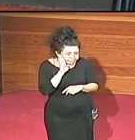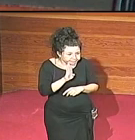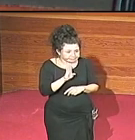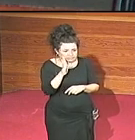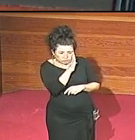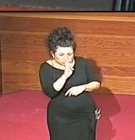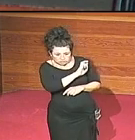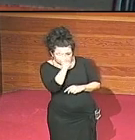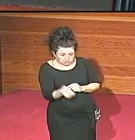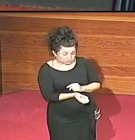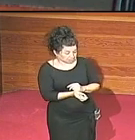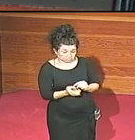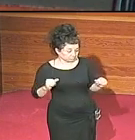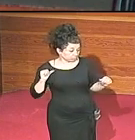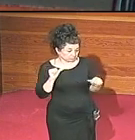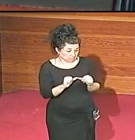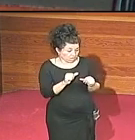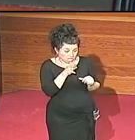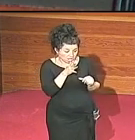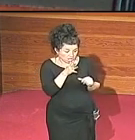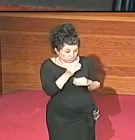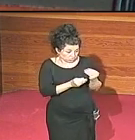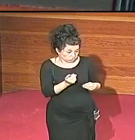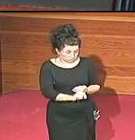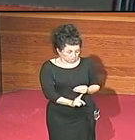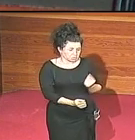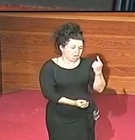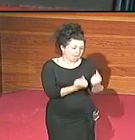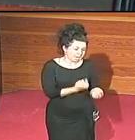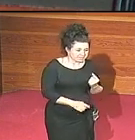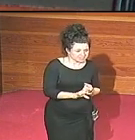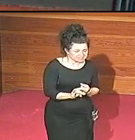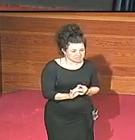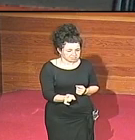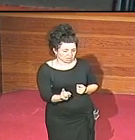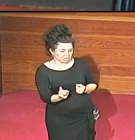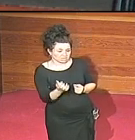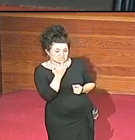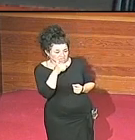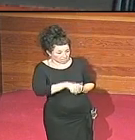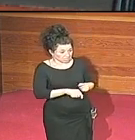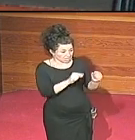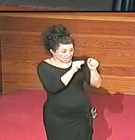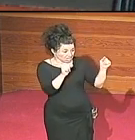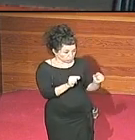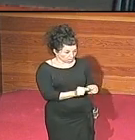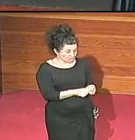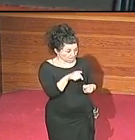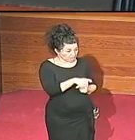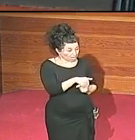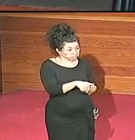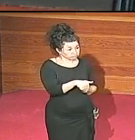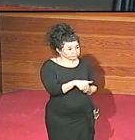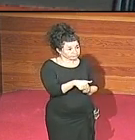egin, ez? Ba, kasu batzuetan egin da, baina kasu honetan, eta Euskal Herriera balin bagatoz, naiz